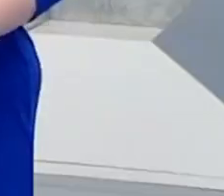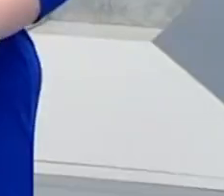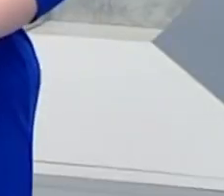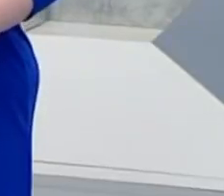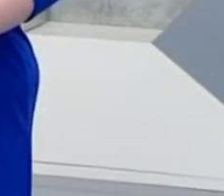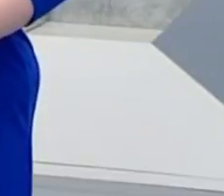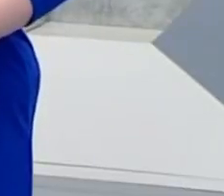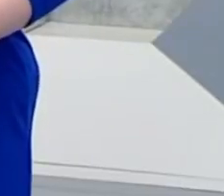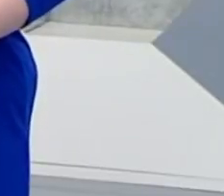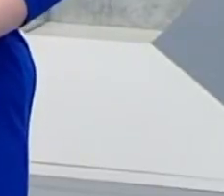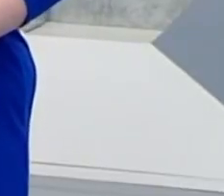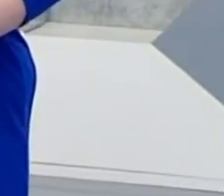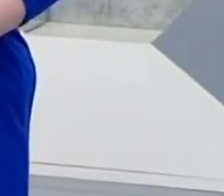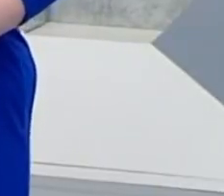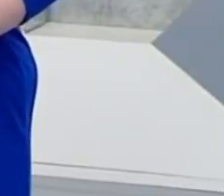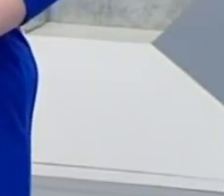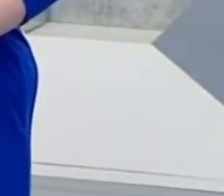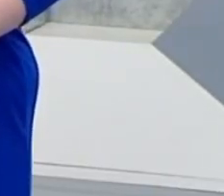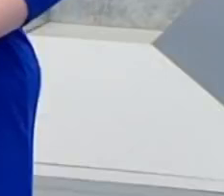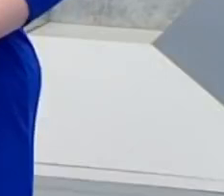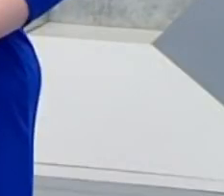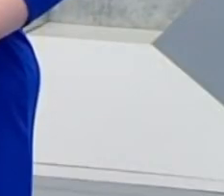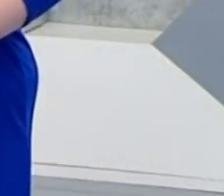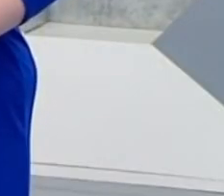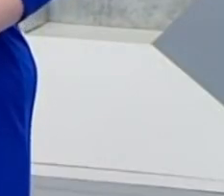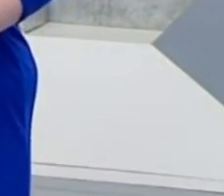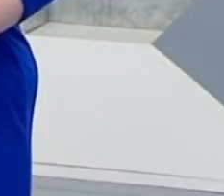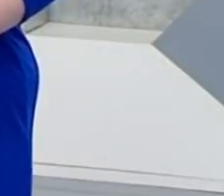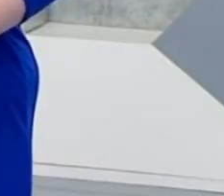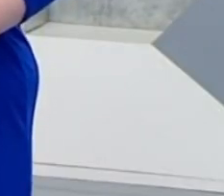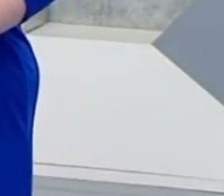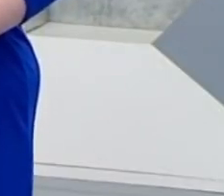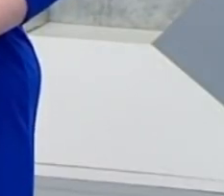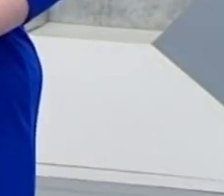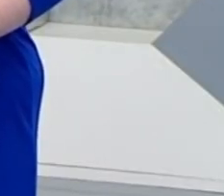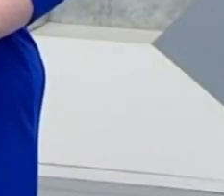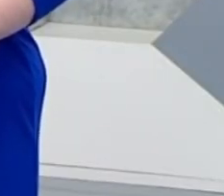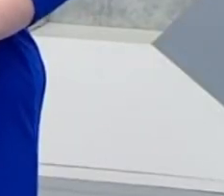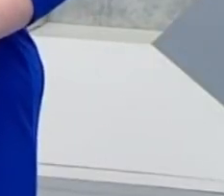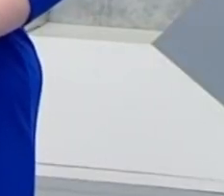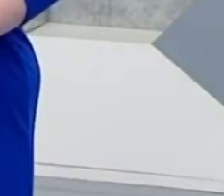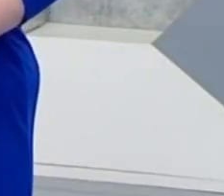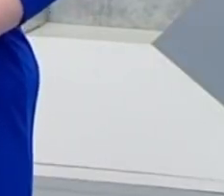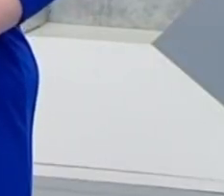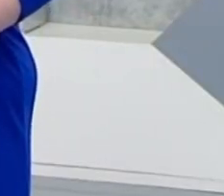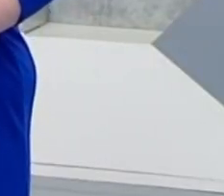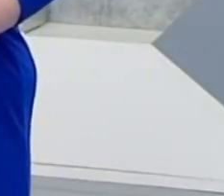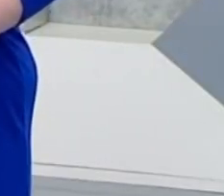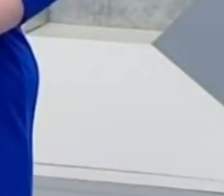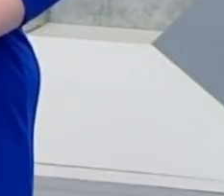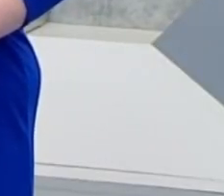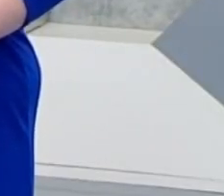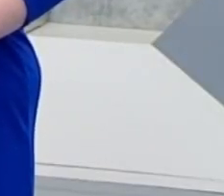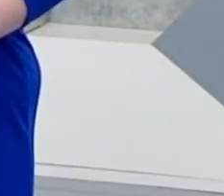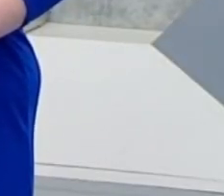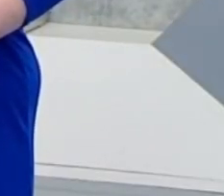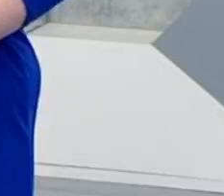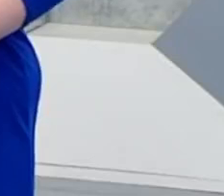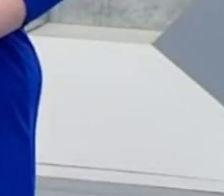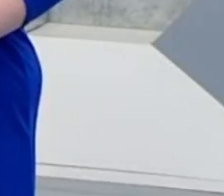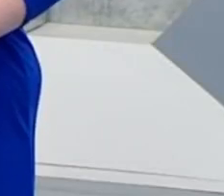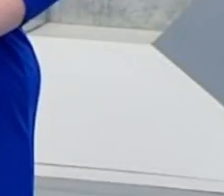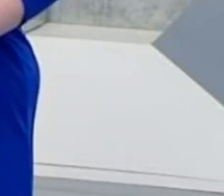natin. Kapuso, para sa mga maiinit na balita, mag-subscribe sa GMA Integrated News sa YouTube. Sa mga kapuso naman